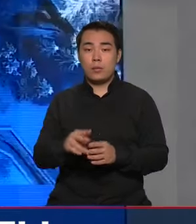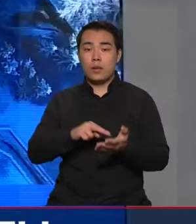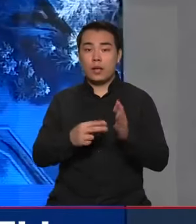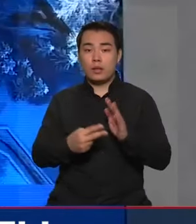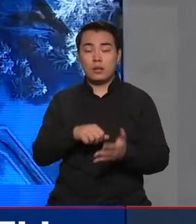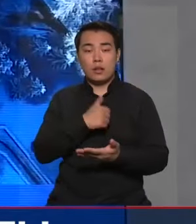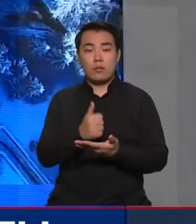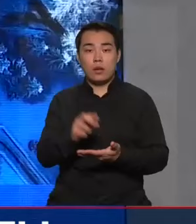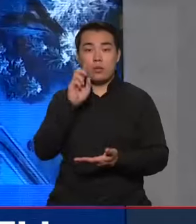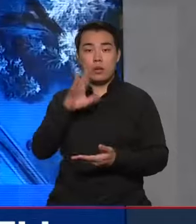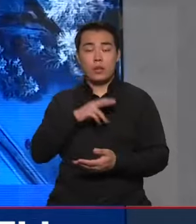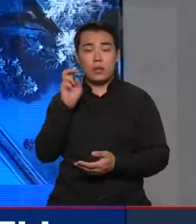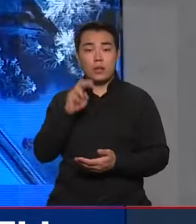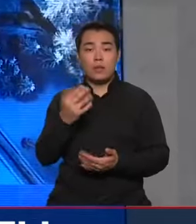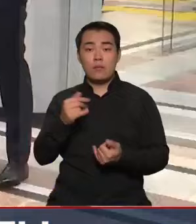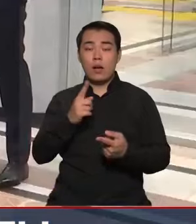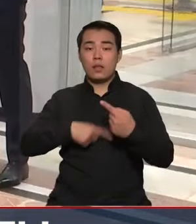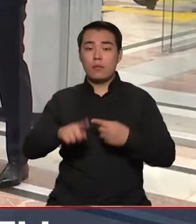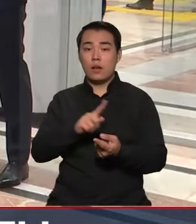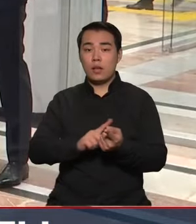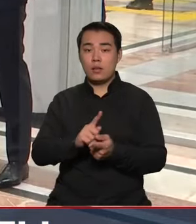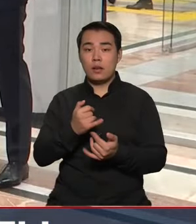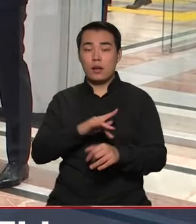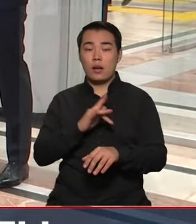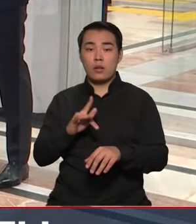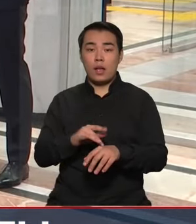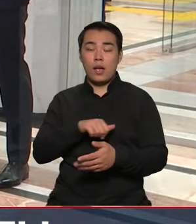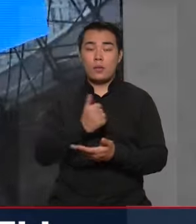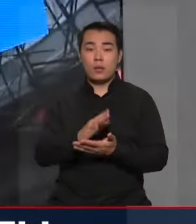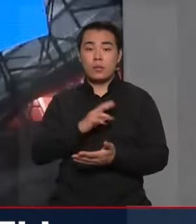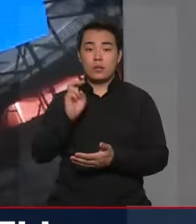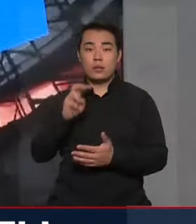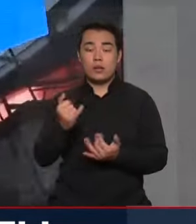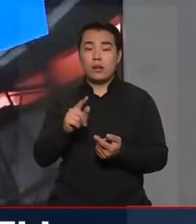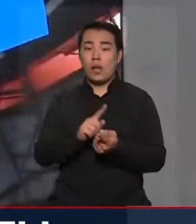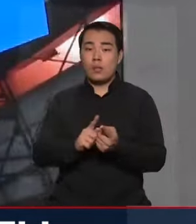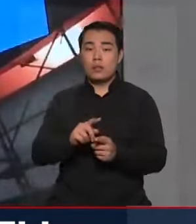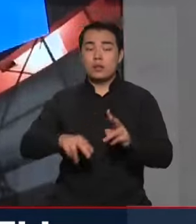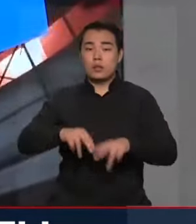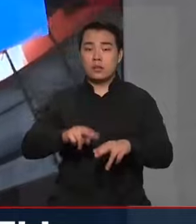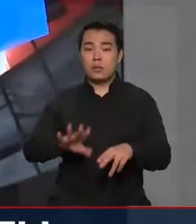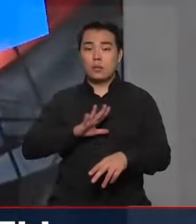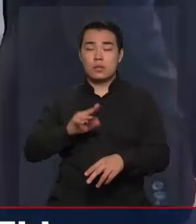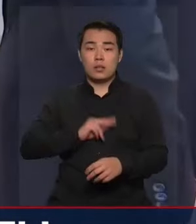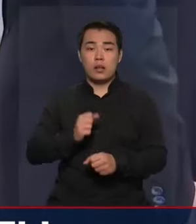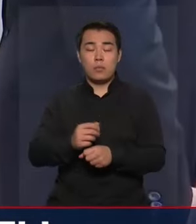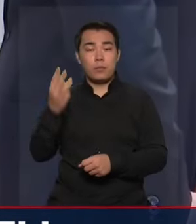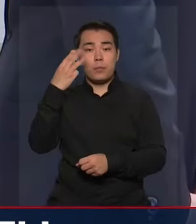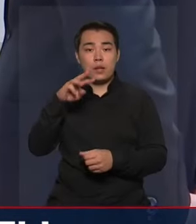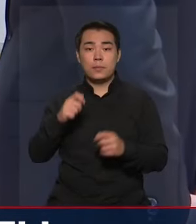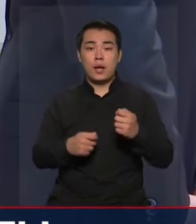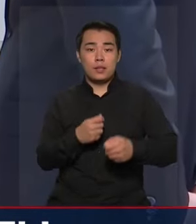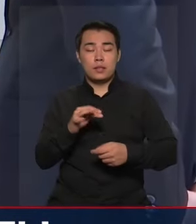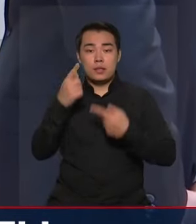Глава государства посетил восстановленное здание городского акимата. В ходе реконструкции здесь применили современные